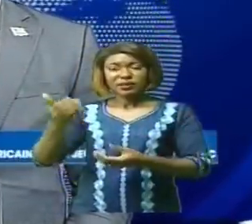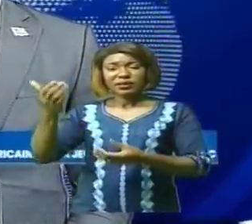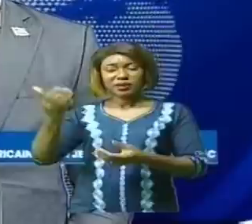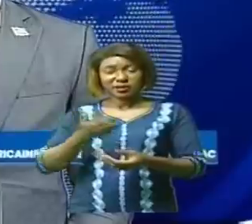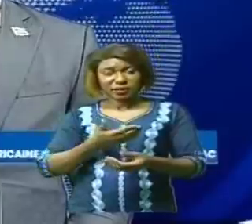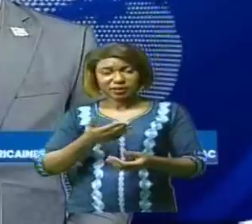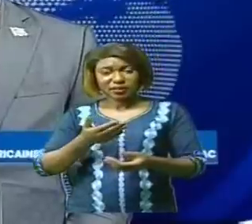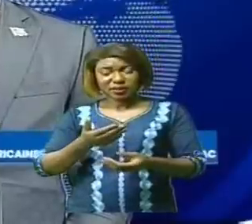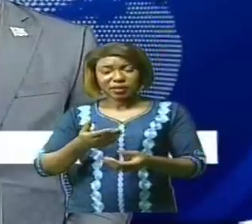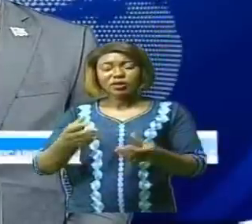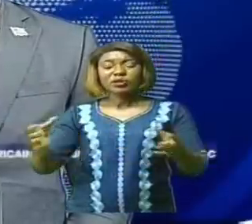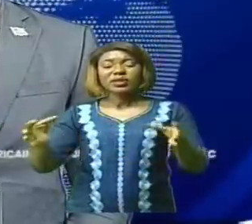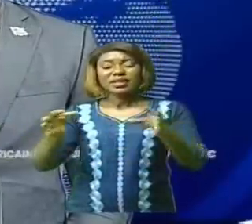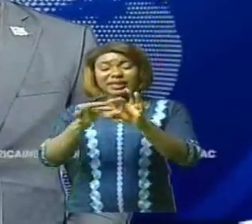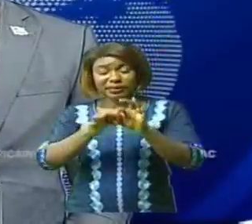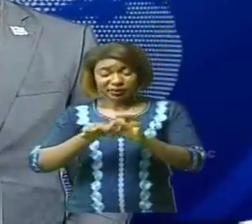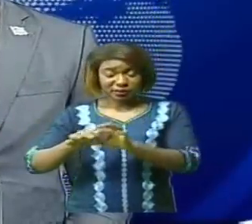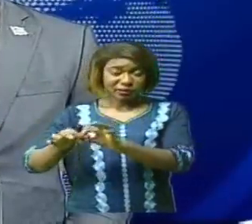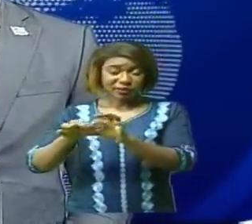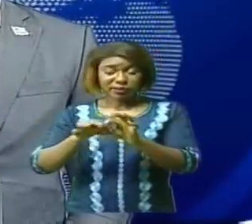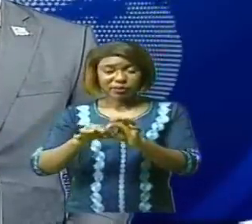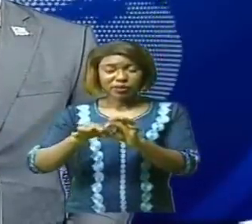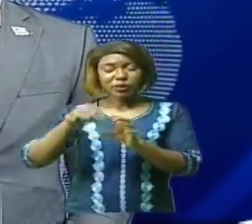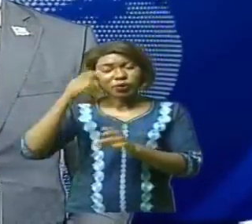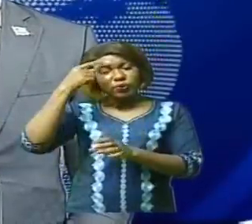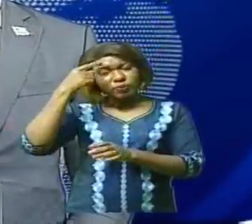religieuse, de nous unir pour